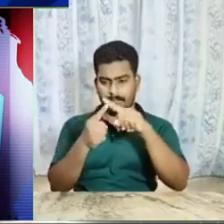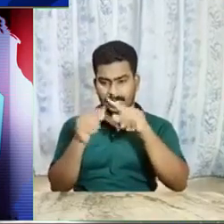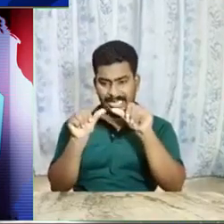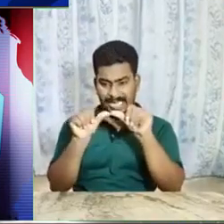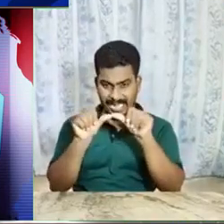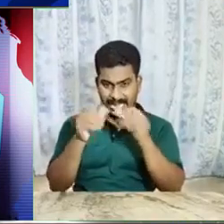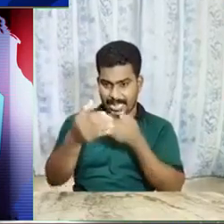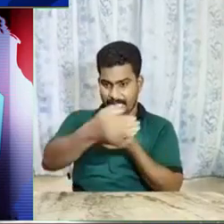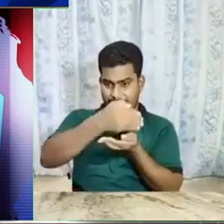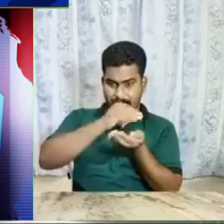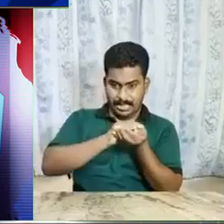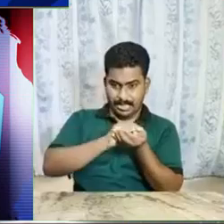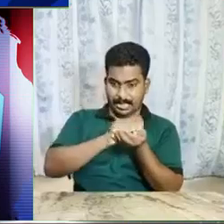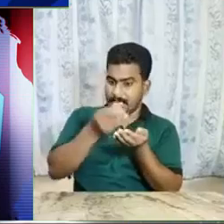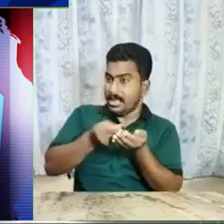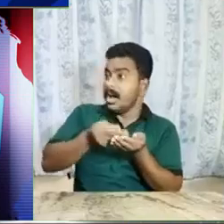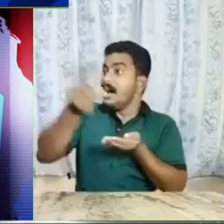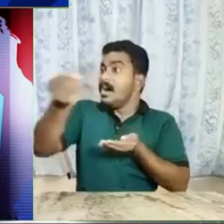വിദേശ രാജ്യങ്ങളിൽ നിന്ന്